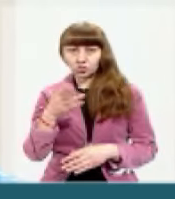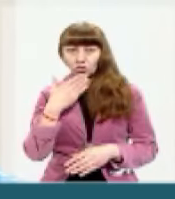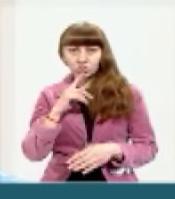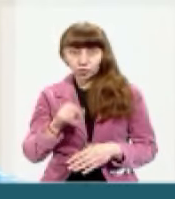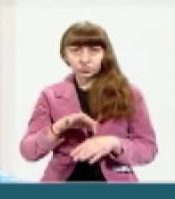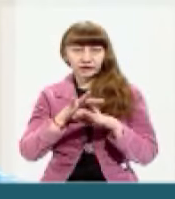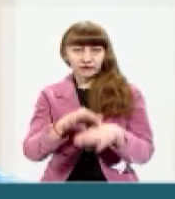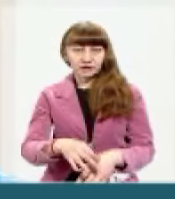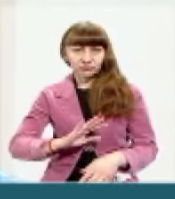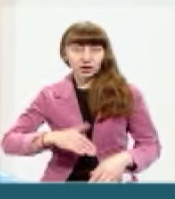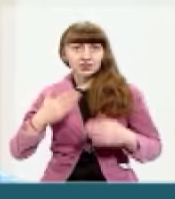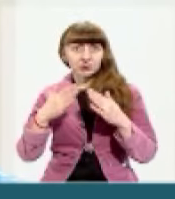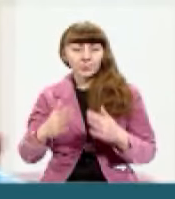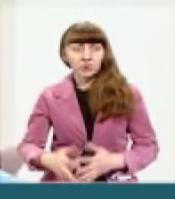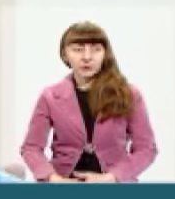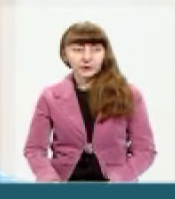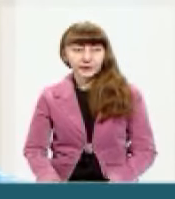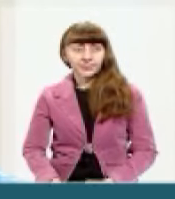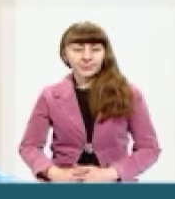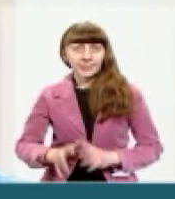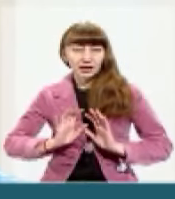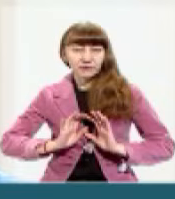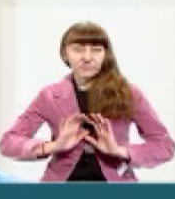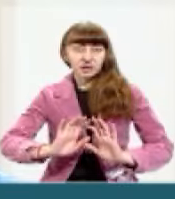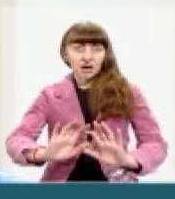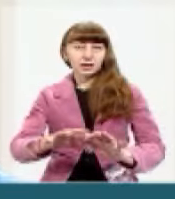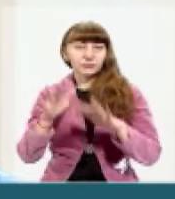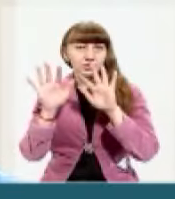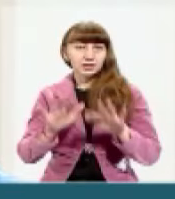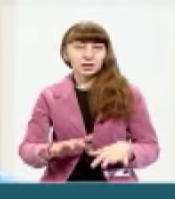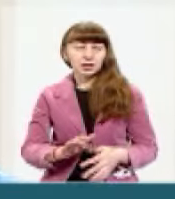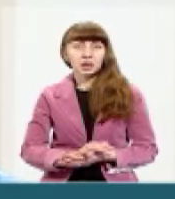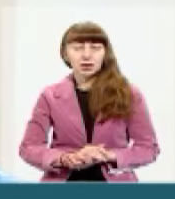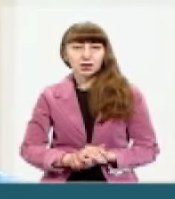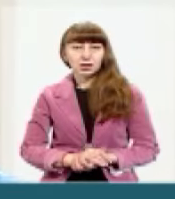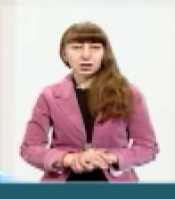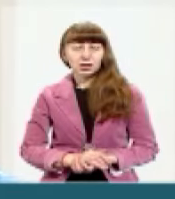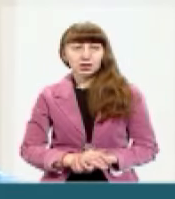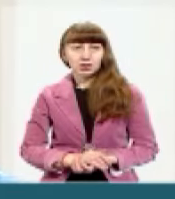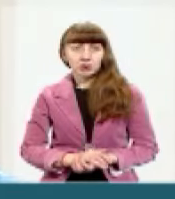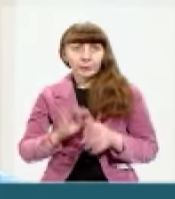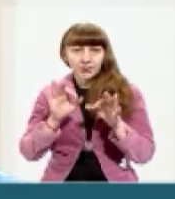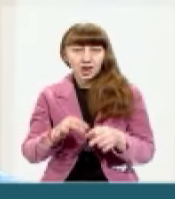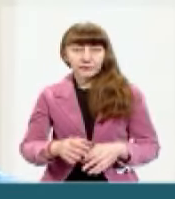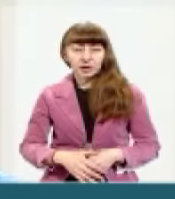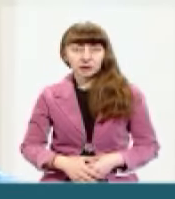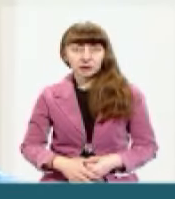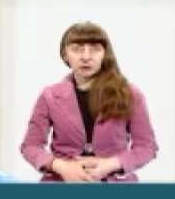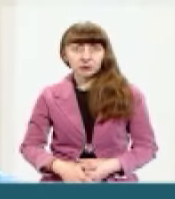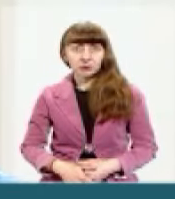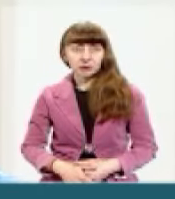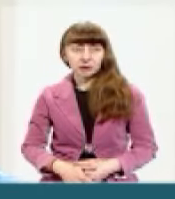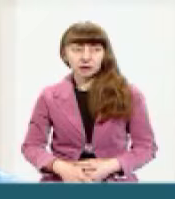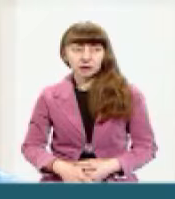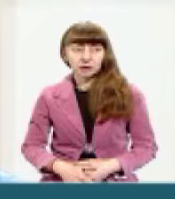вывезет в частном секторе на проезжей части. Они выталкивают, вчера много я это заметил, это делают. Это хорошо, это надо приучить. Это